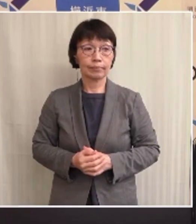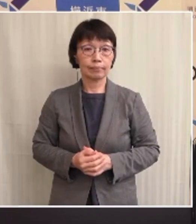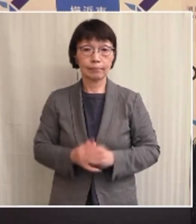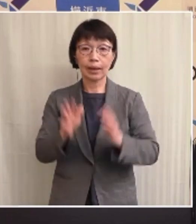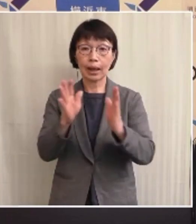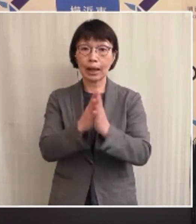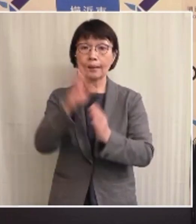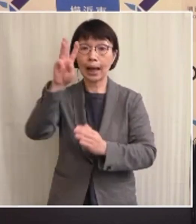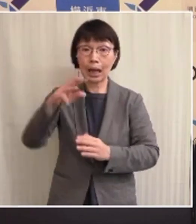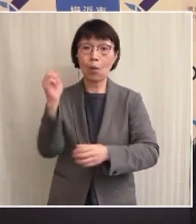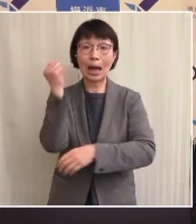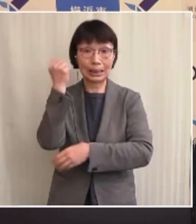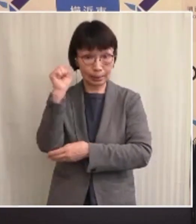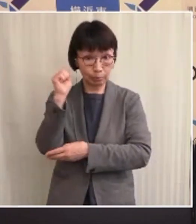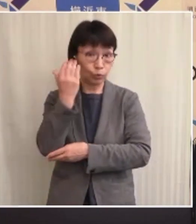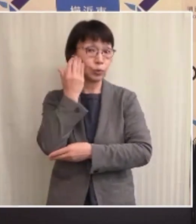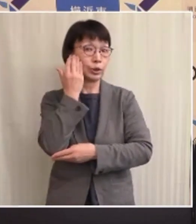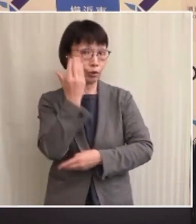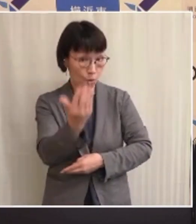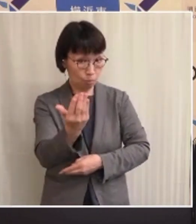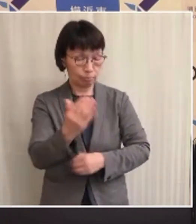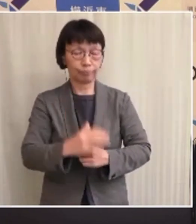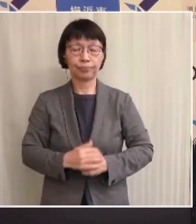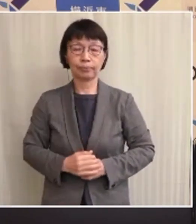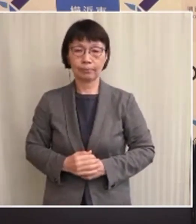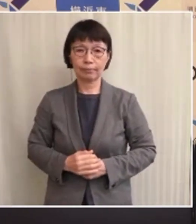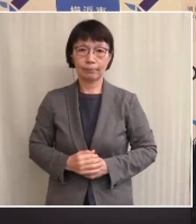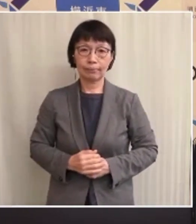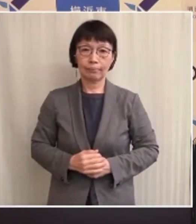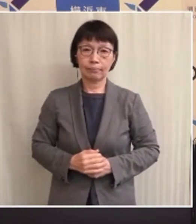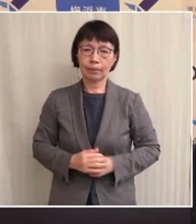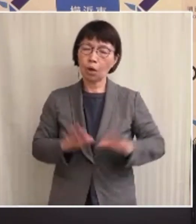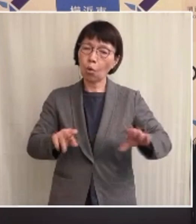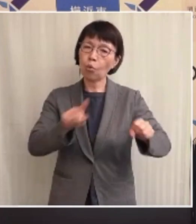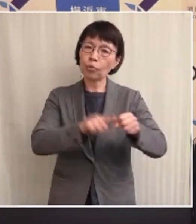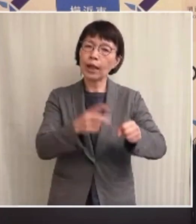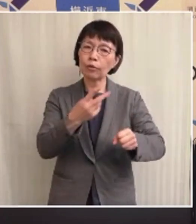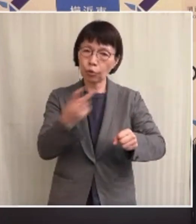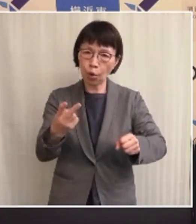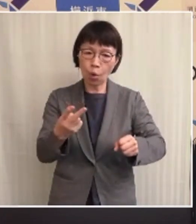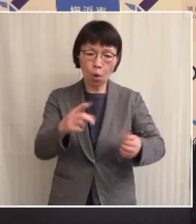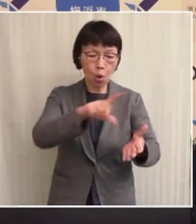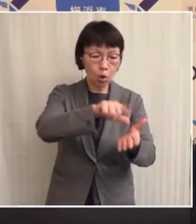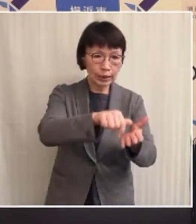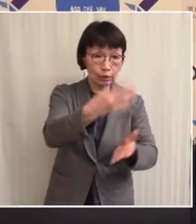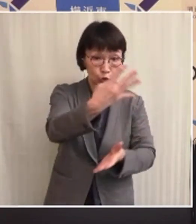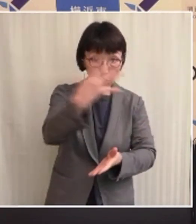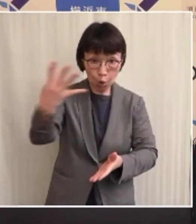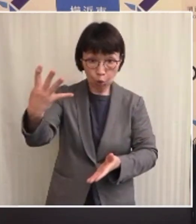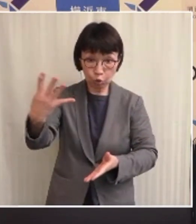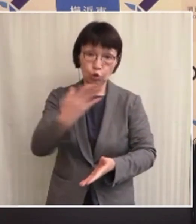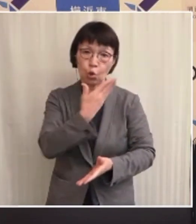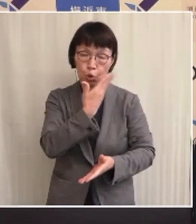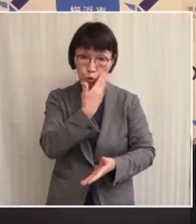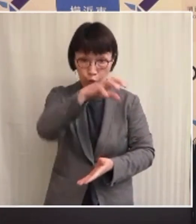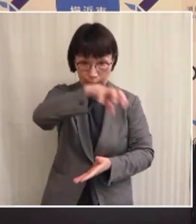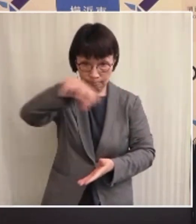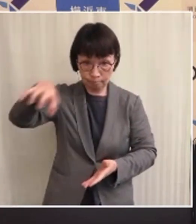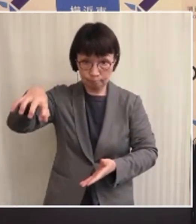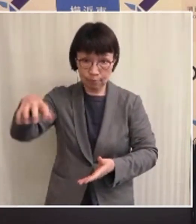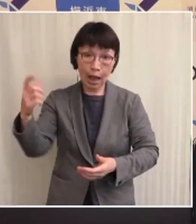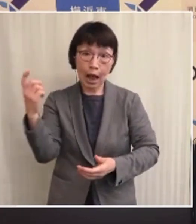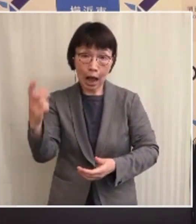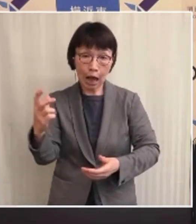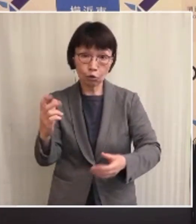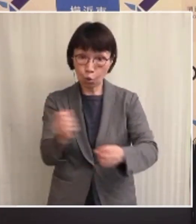神奈川新聞の梶です。よろしくお願いします。今年度4つの重点校があってハードの工事まで進め